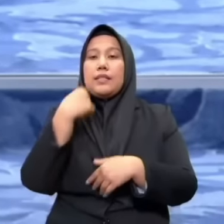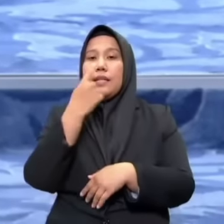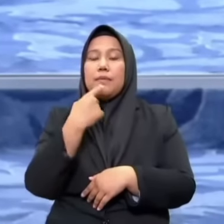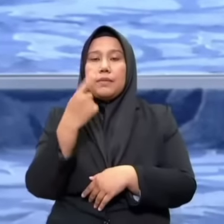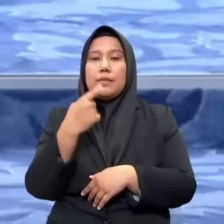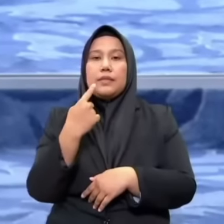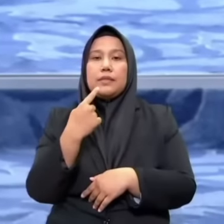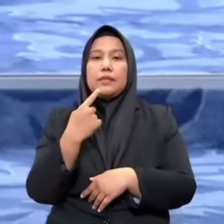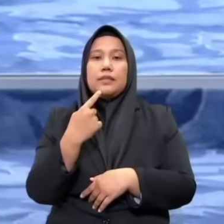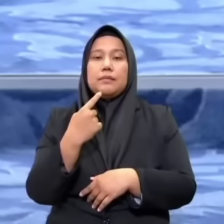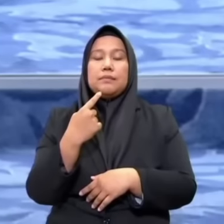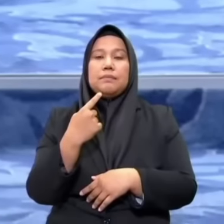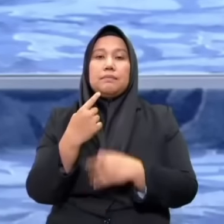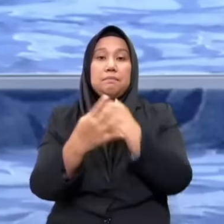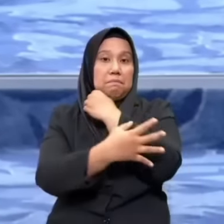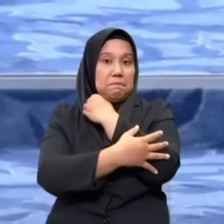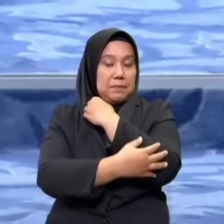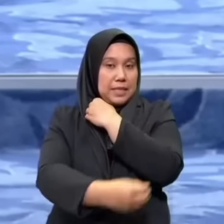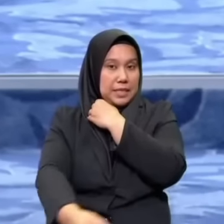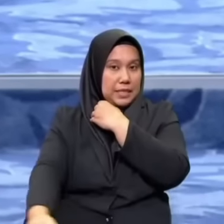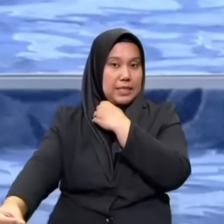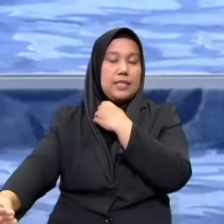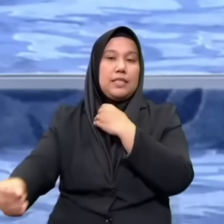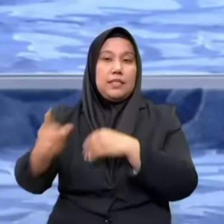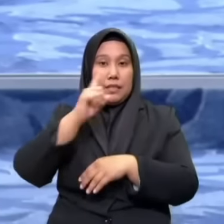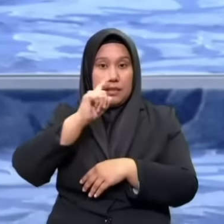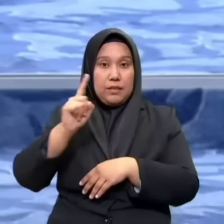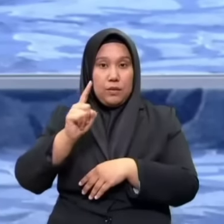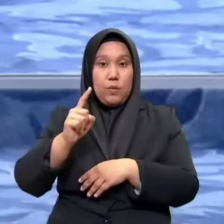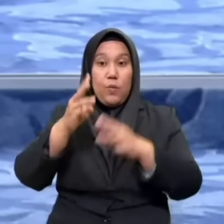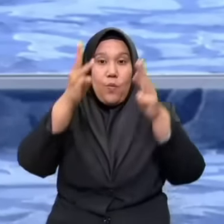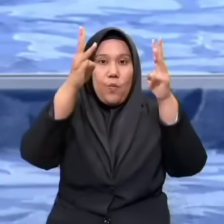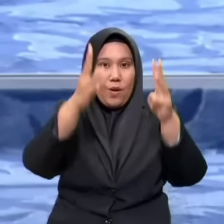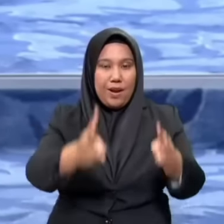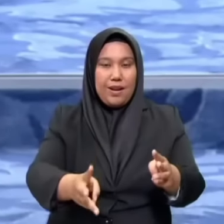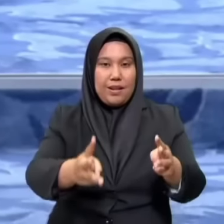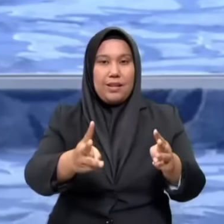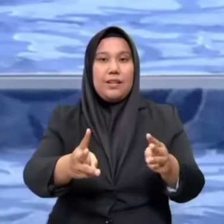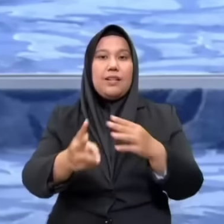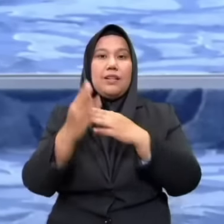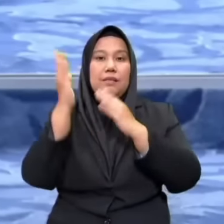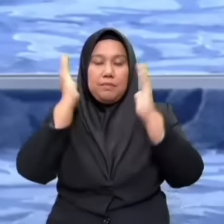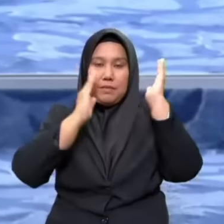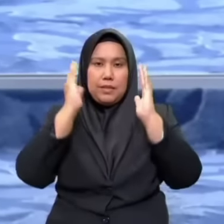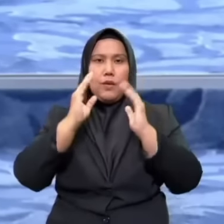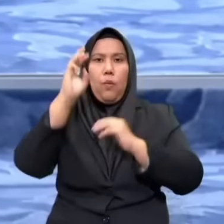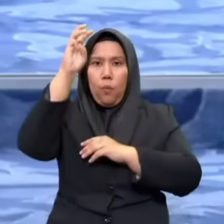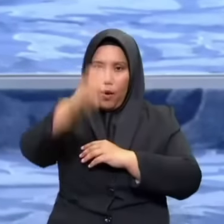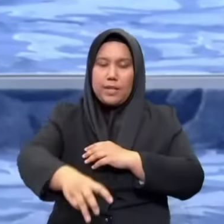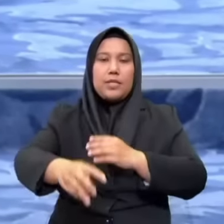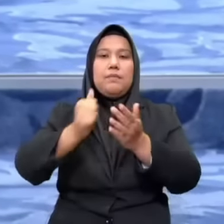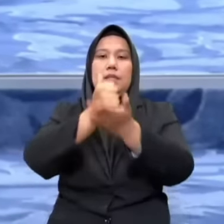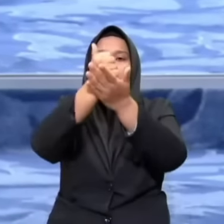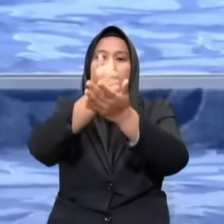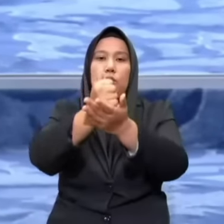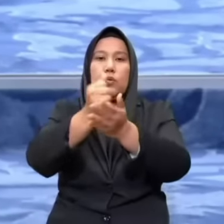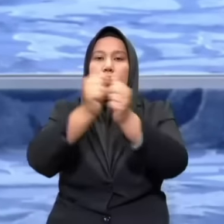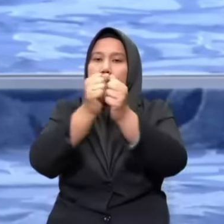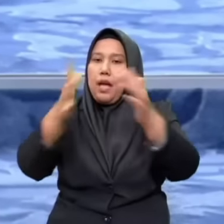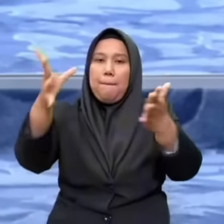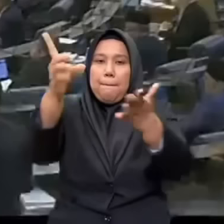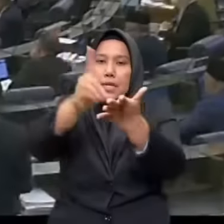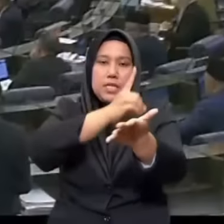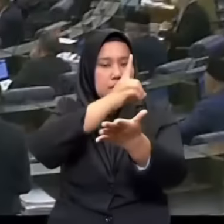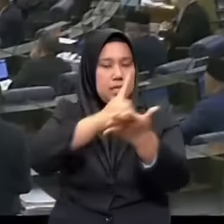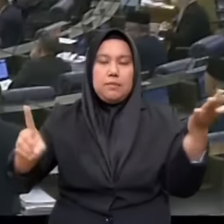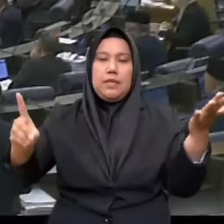golongan miskin tegar, asalkan dia warga negara, dia wajib dibantu tanpa diskriminasi. Terima